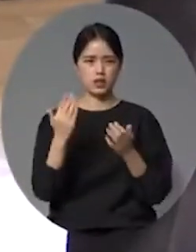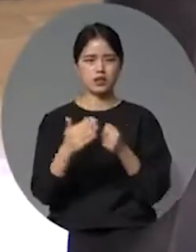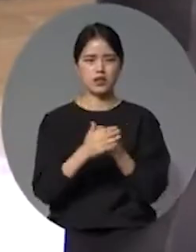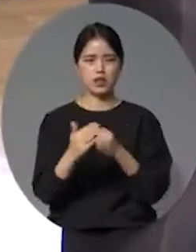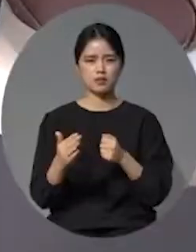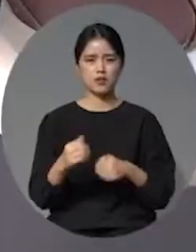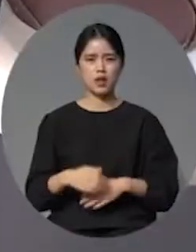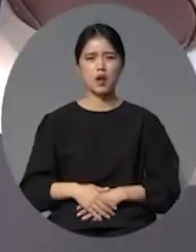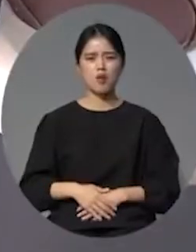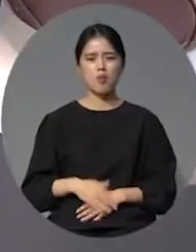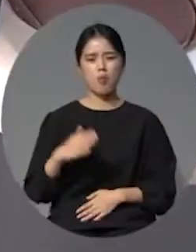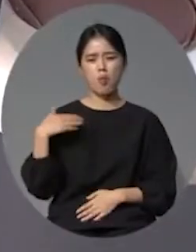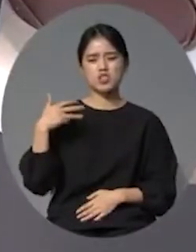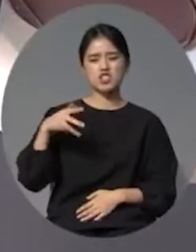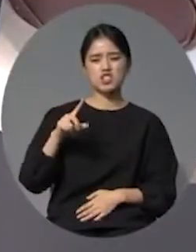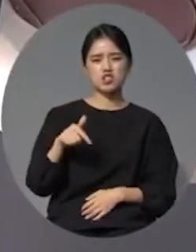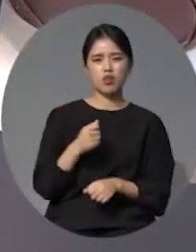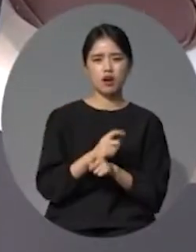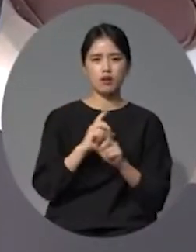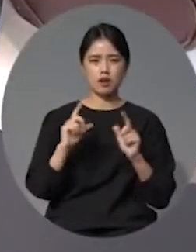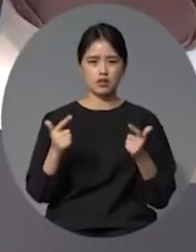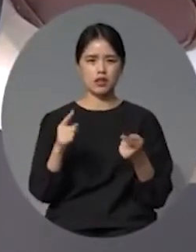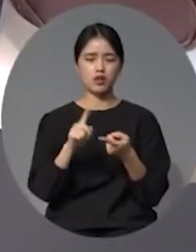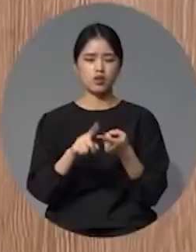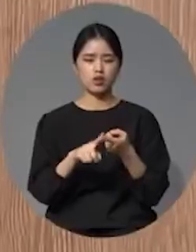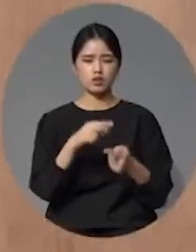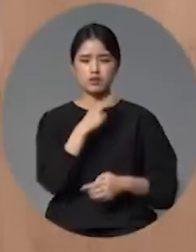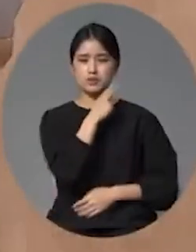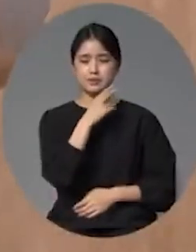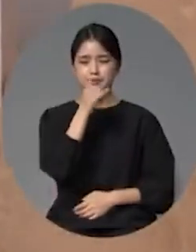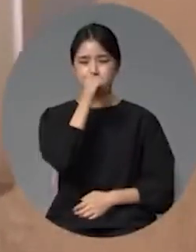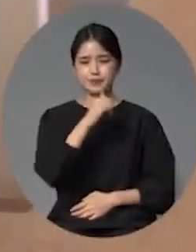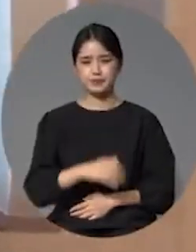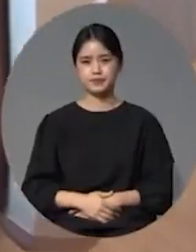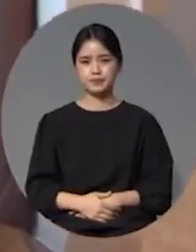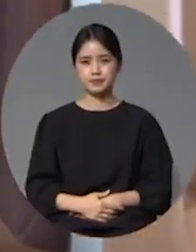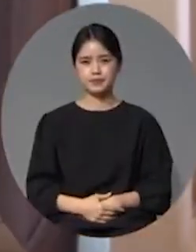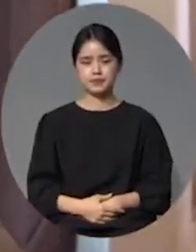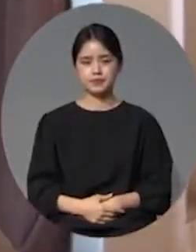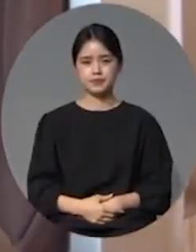모른 채 하지 않았는지에 대한 의구심도 일고 있습니다. MBC 뉴스 허윤호입니다.